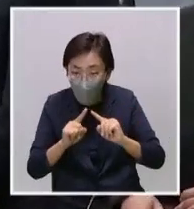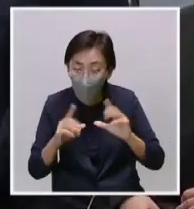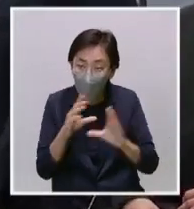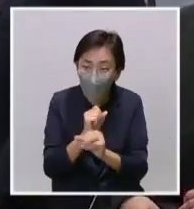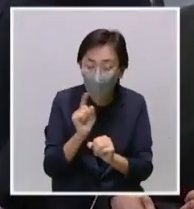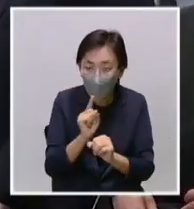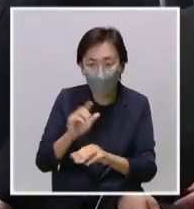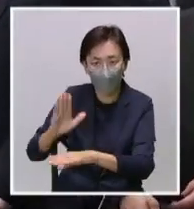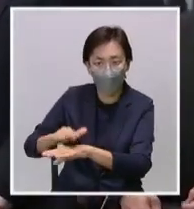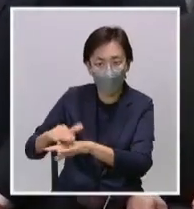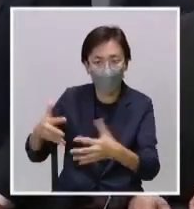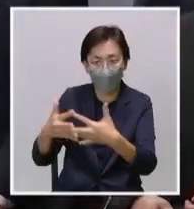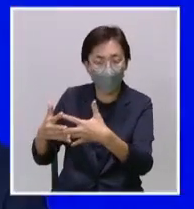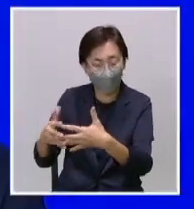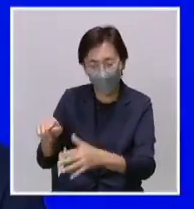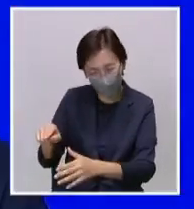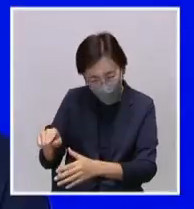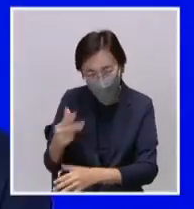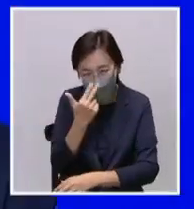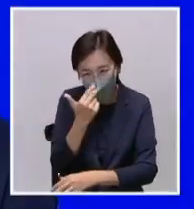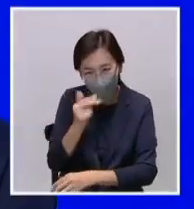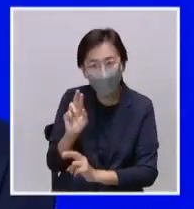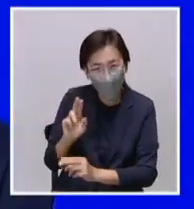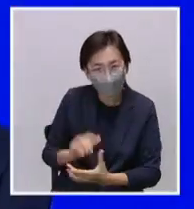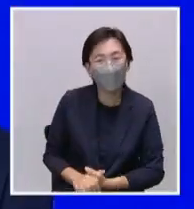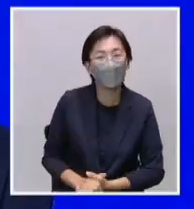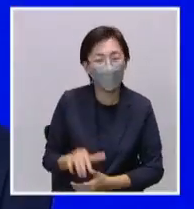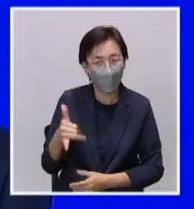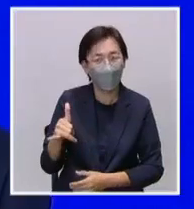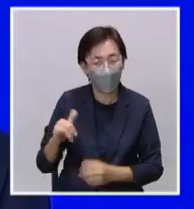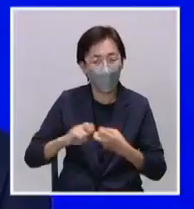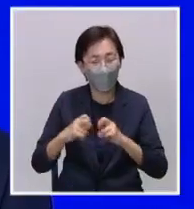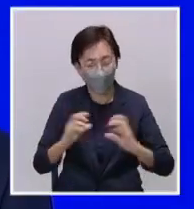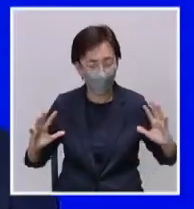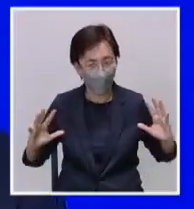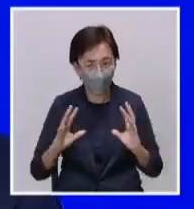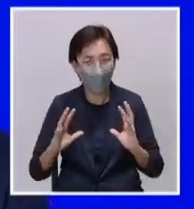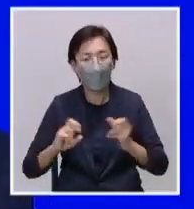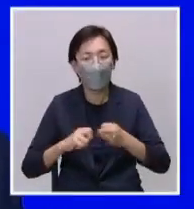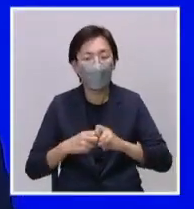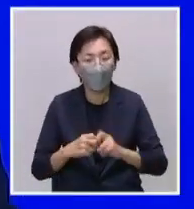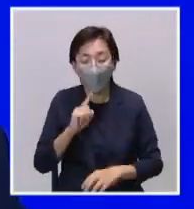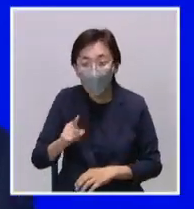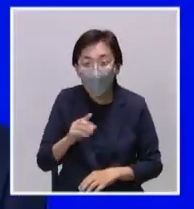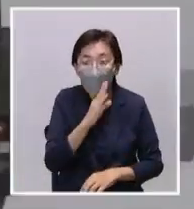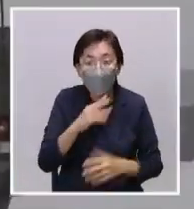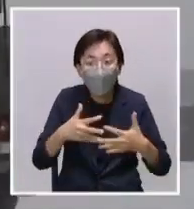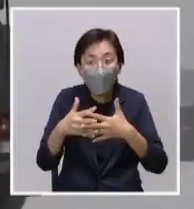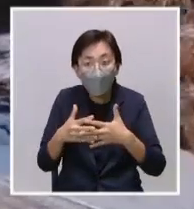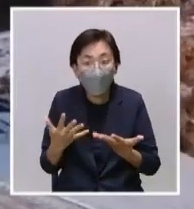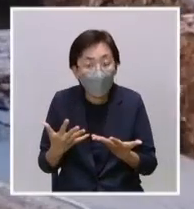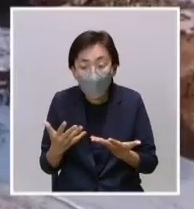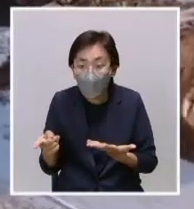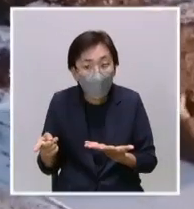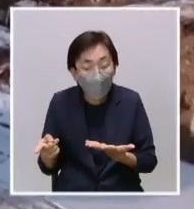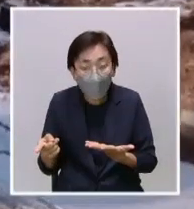และเตือนสหรัฐหรือว่าไม่ควรประมาทที่ที่อาจจะมีความเสี่ยงในการเผชิญหน้ากันเหมือนจะขู่ใกล้ๆว่าถ้าการจราจร